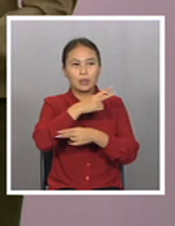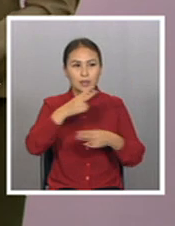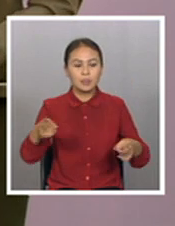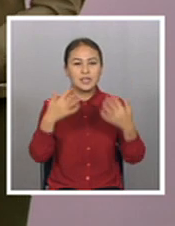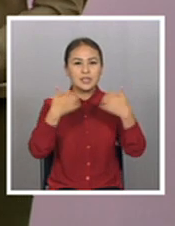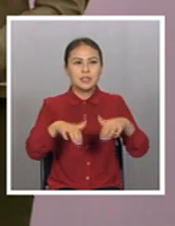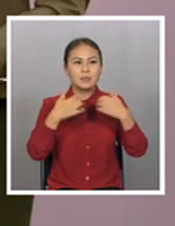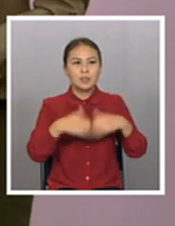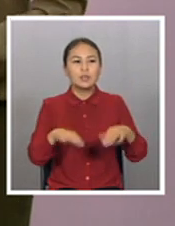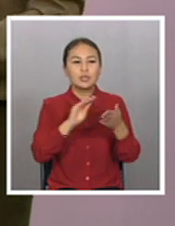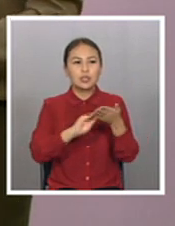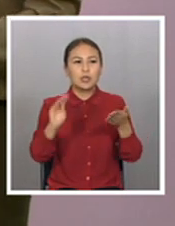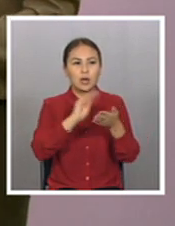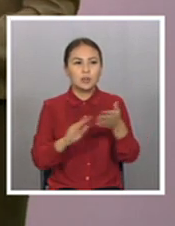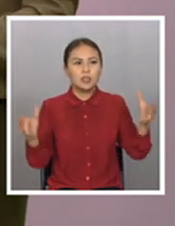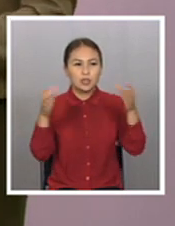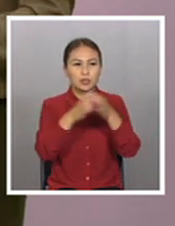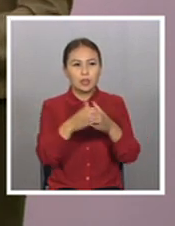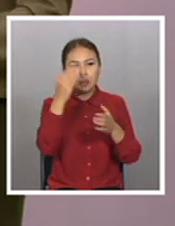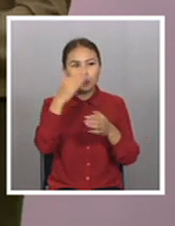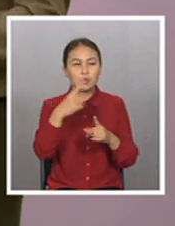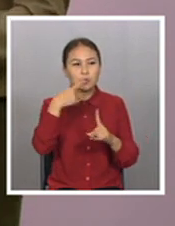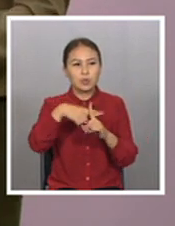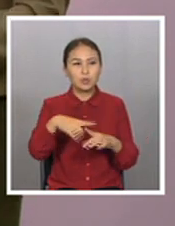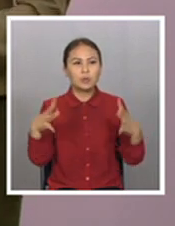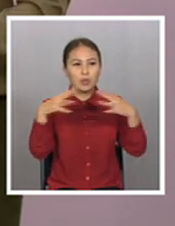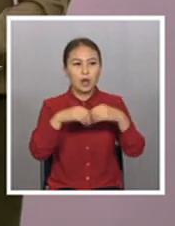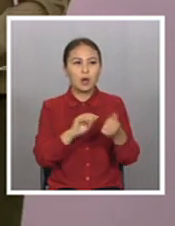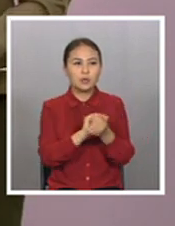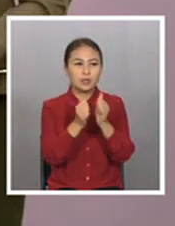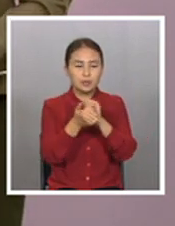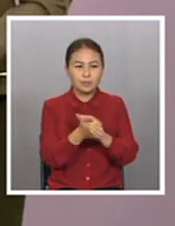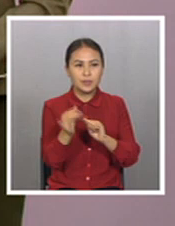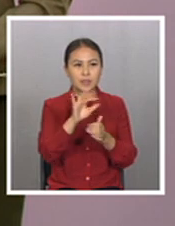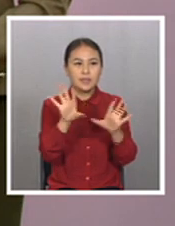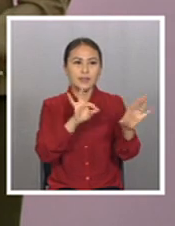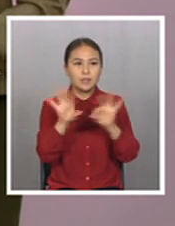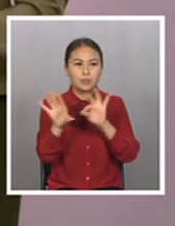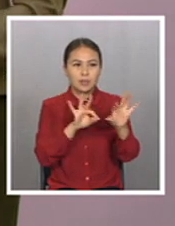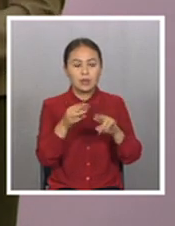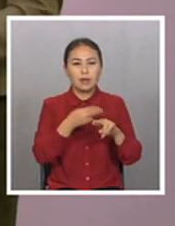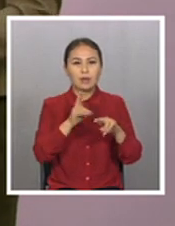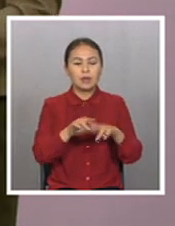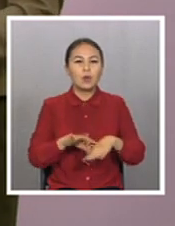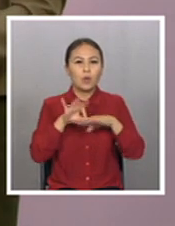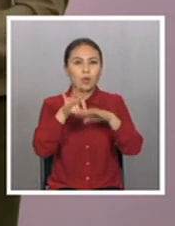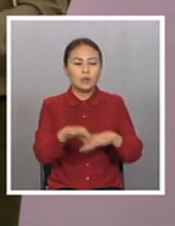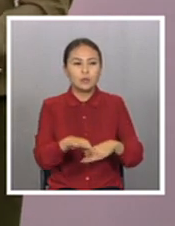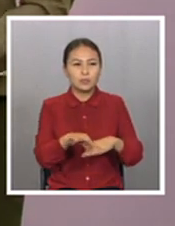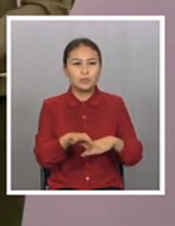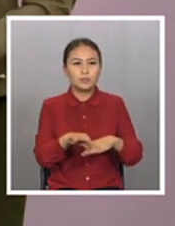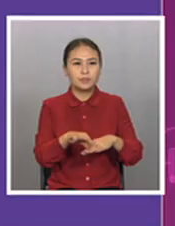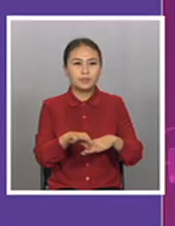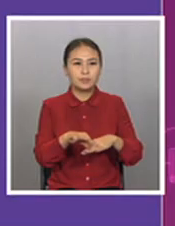есептерді шығаруда жиындардың қиылысуы мен бірігуінің ауыстырымдылық және терімділік